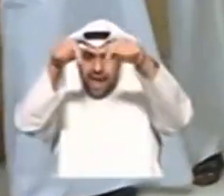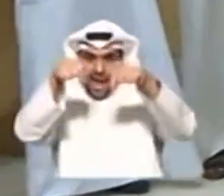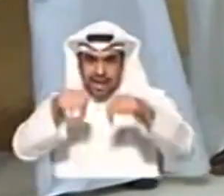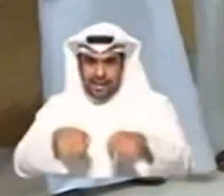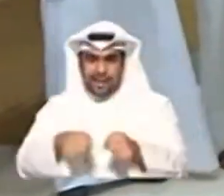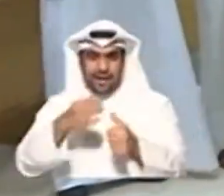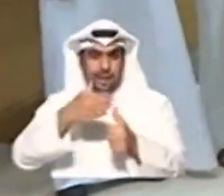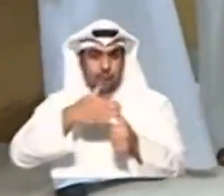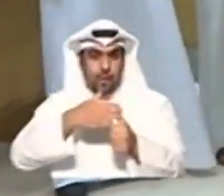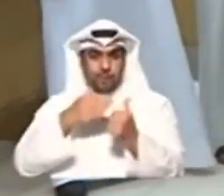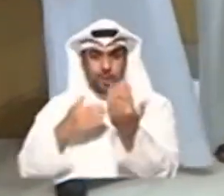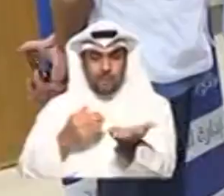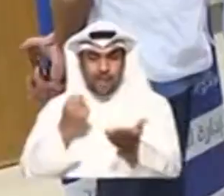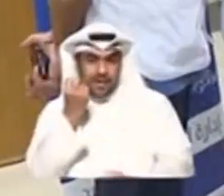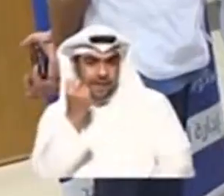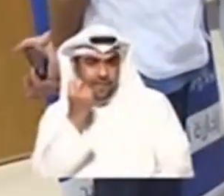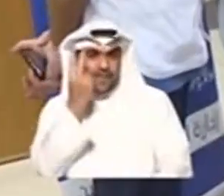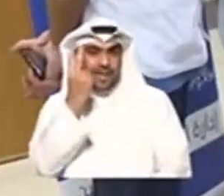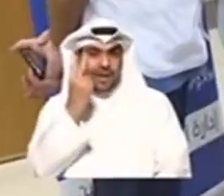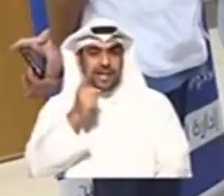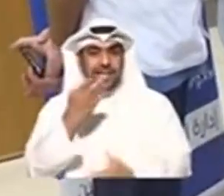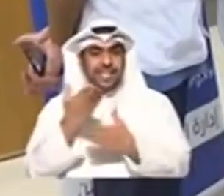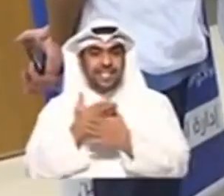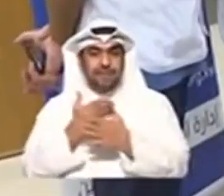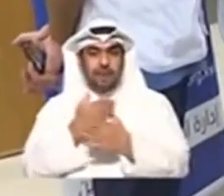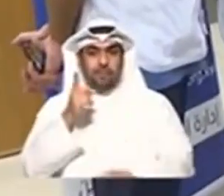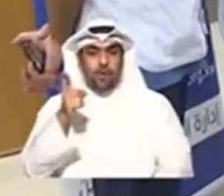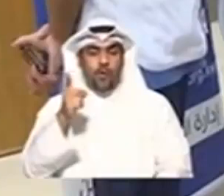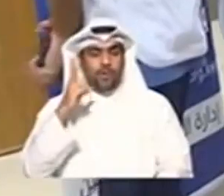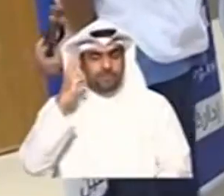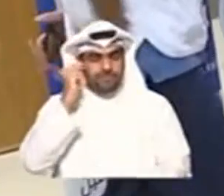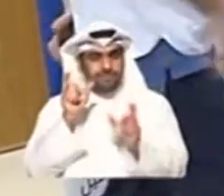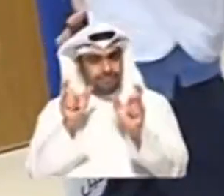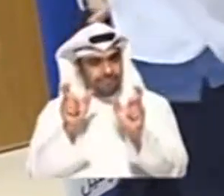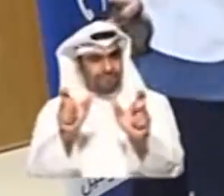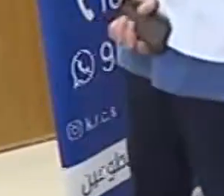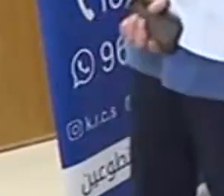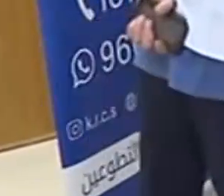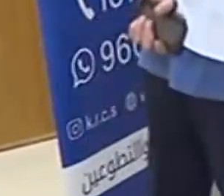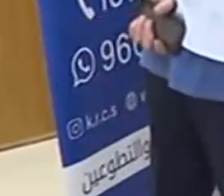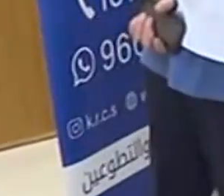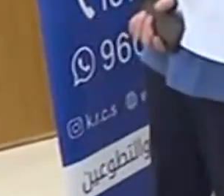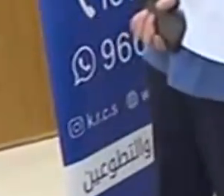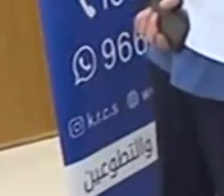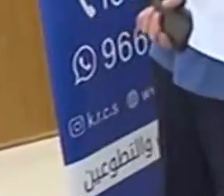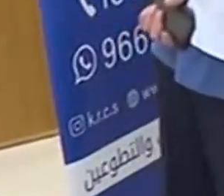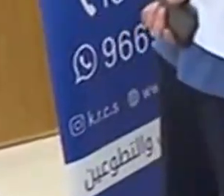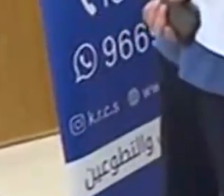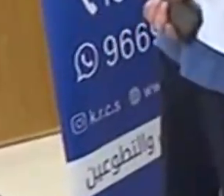تأتي استكمالا لدورها المحوري في الأزمات. جيهان حبيب، تلفزيون دولة الكويت.